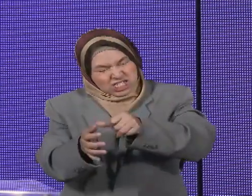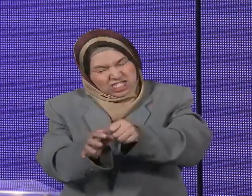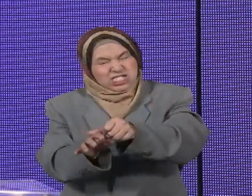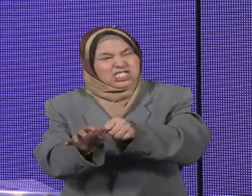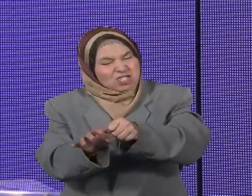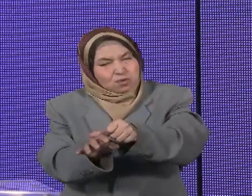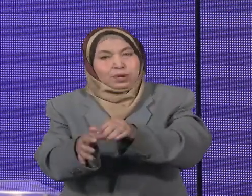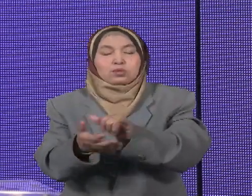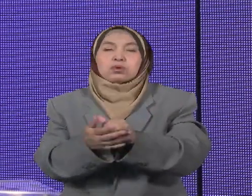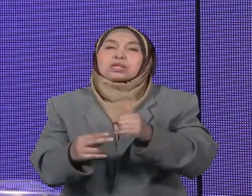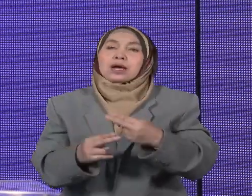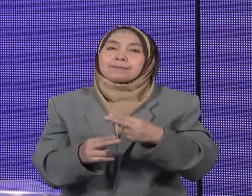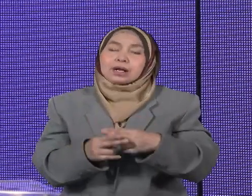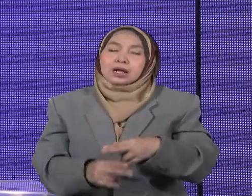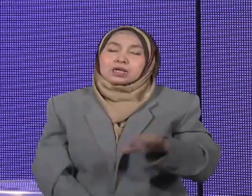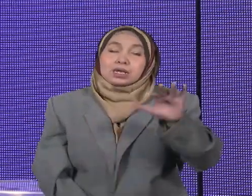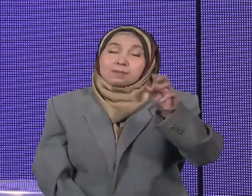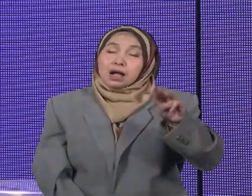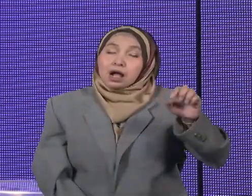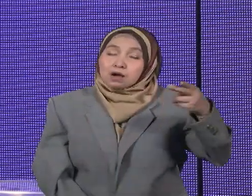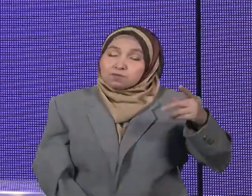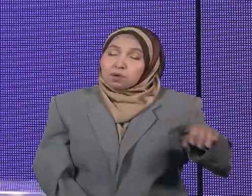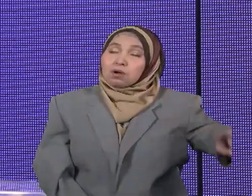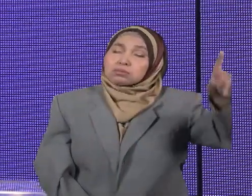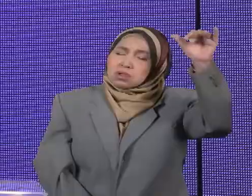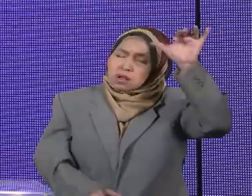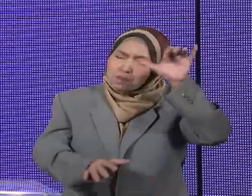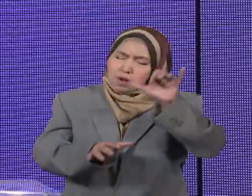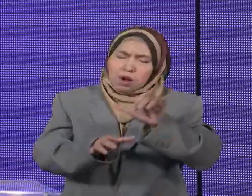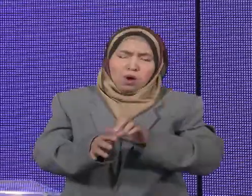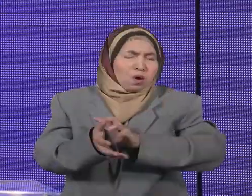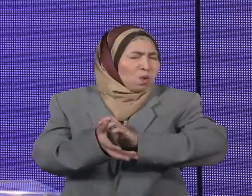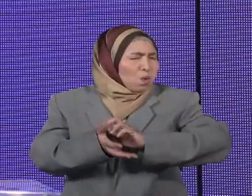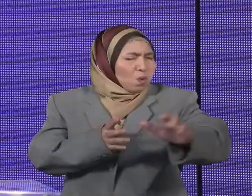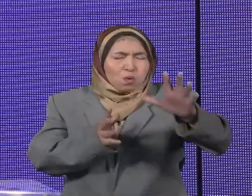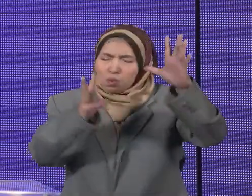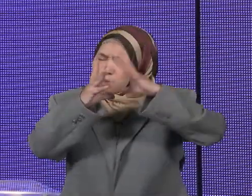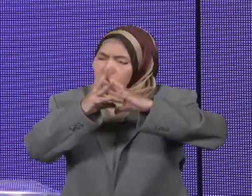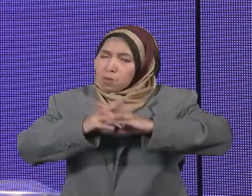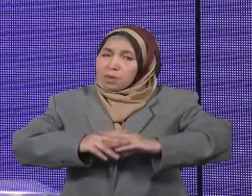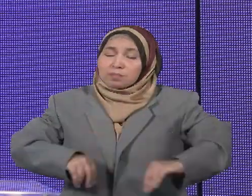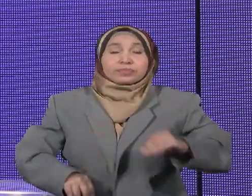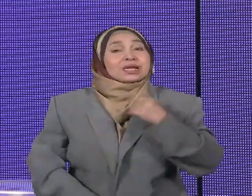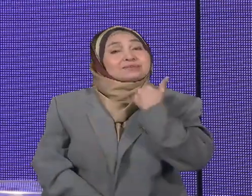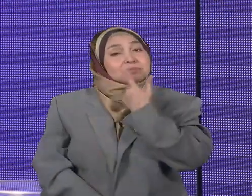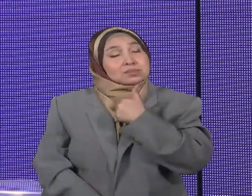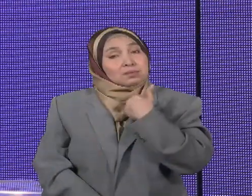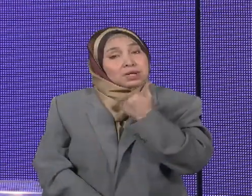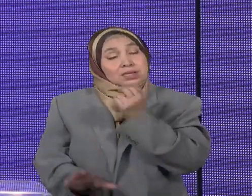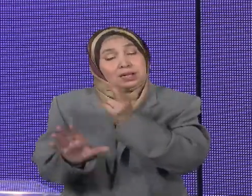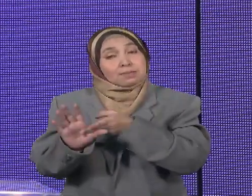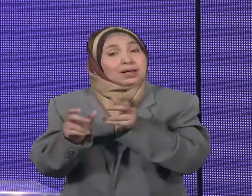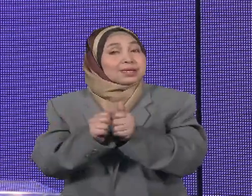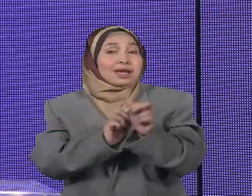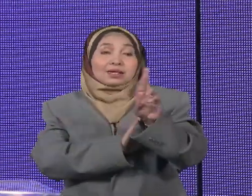namanya yamhaqu. Ya, yamhaqullahu riba, Allah melenyek ataupun memusnahkan sesiapa sahaja yang terlibat dengan